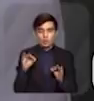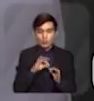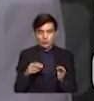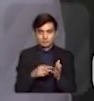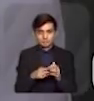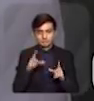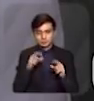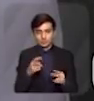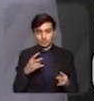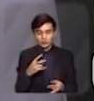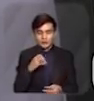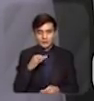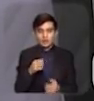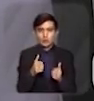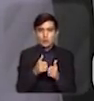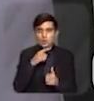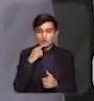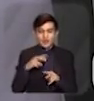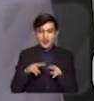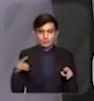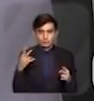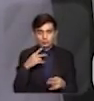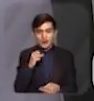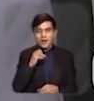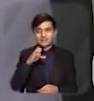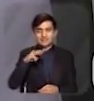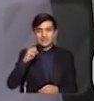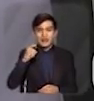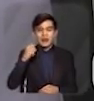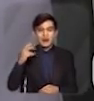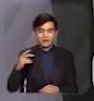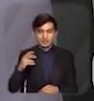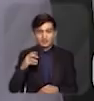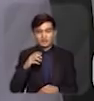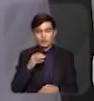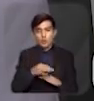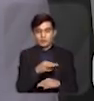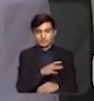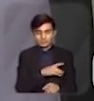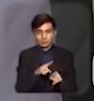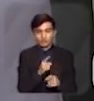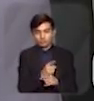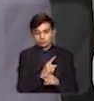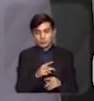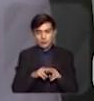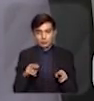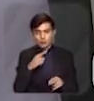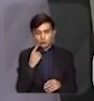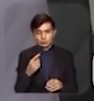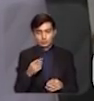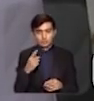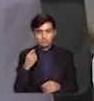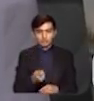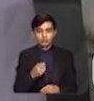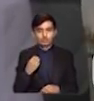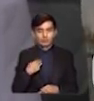мөлшерінде мына көршілес Ресейлі Астрахан облысы жаңа 10-30 рет 40 есе жаңағы